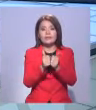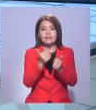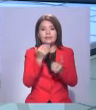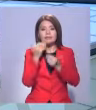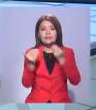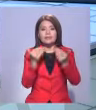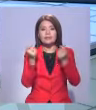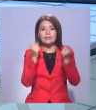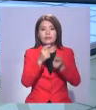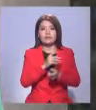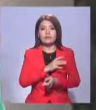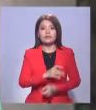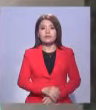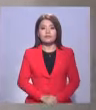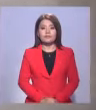Жақан тарқатады.